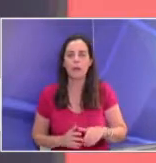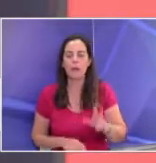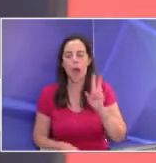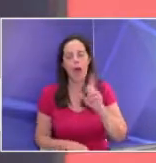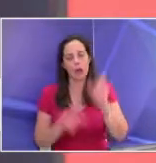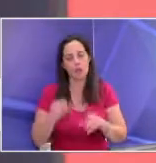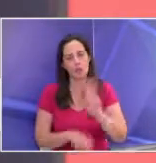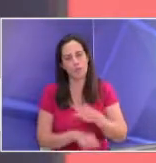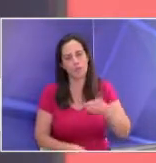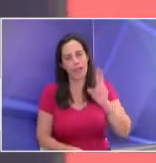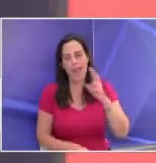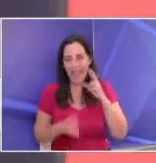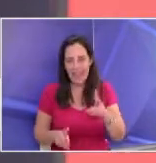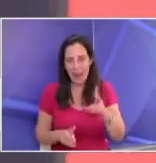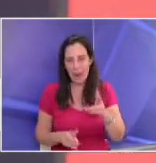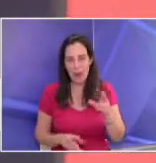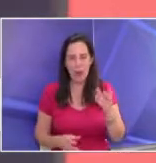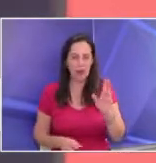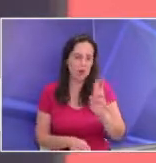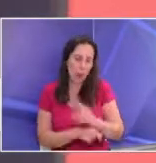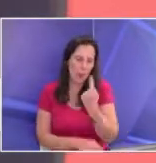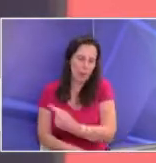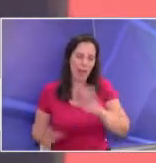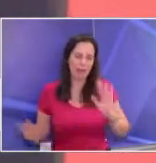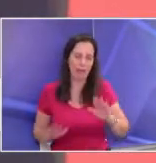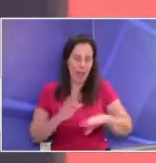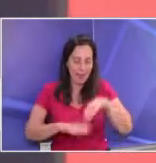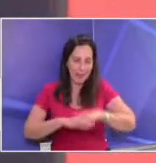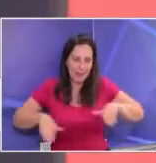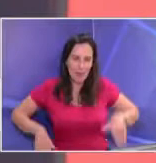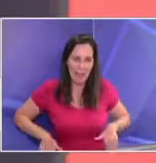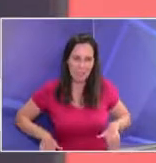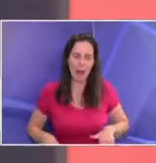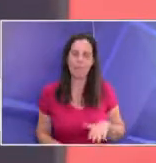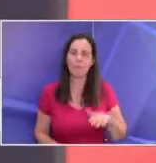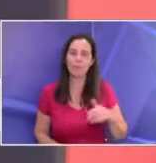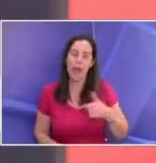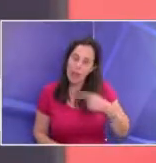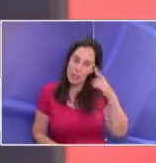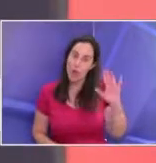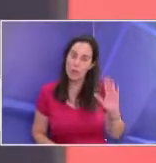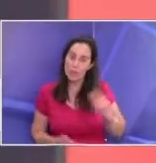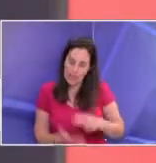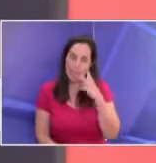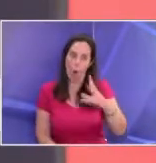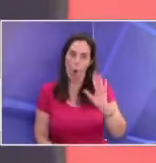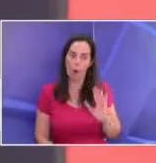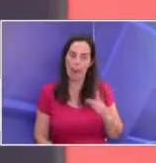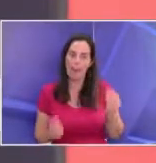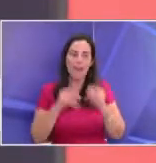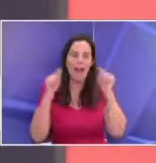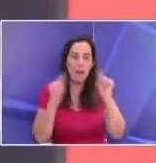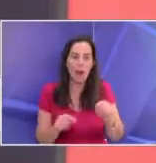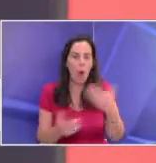נזהרים הרבה יותר, את הבדיחות הסקסיסטיות הם שומרים לעצמם, את הידיים הם שומרים לעצמם. אני יודע את זה כי אני רואה את זה, והדברים